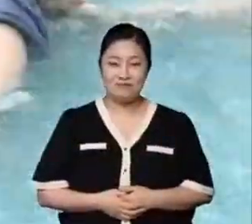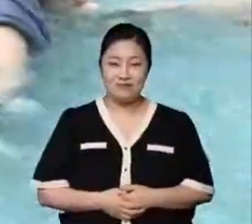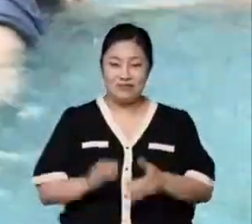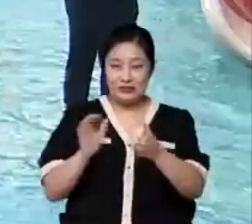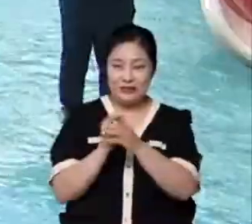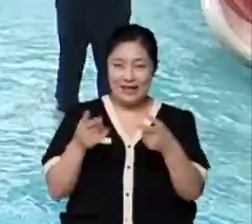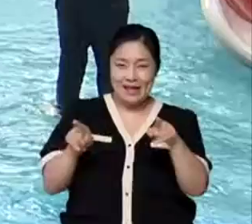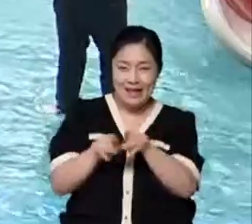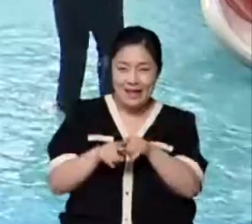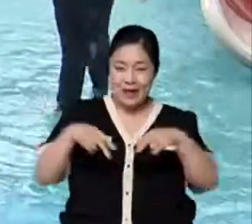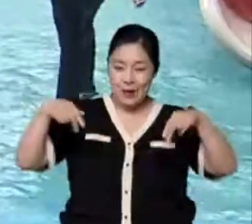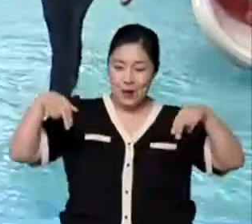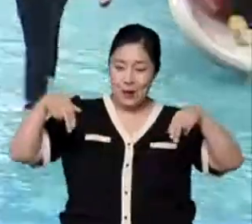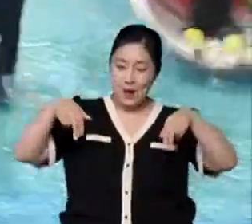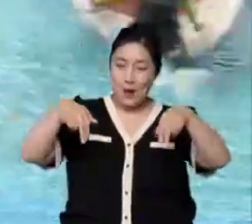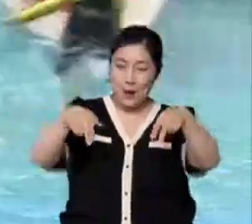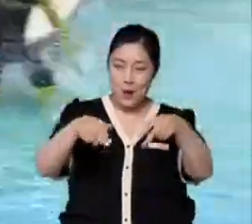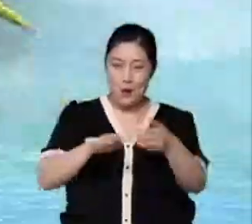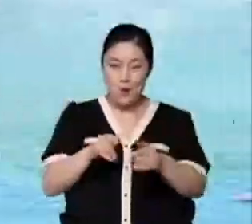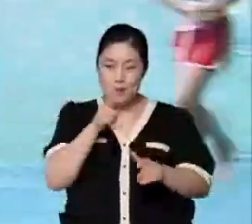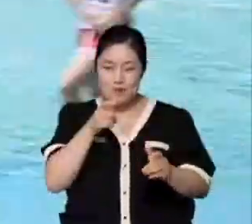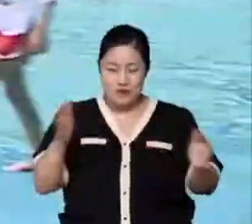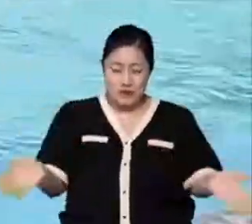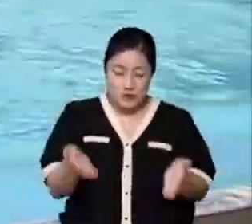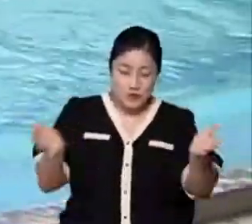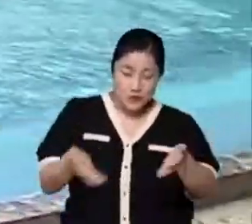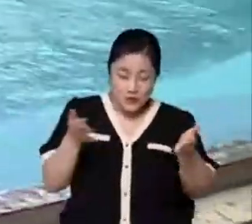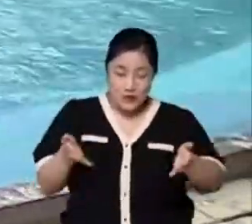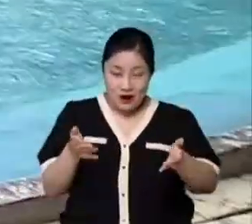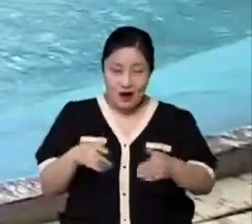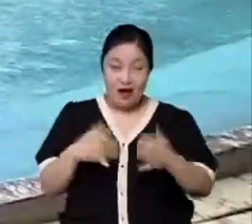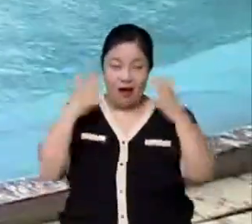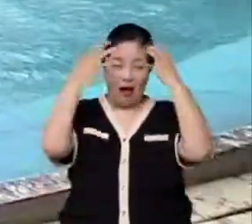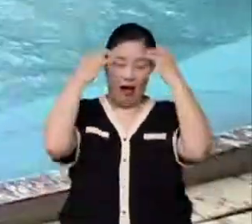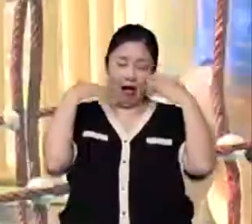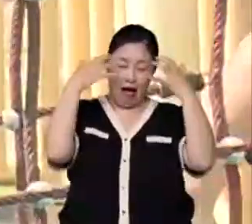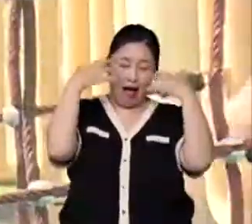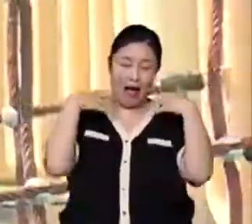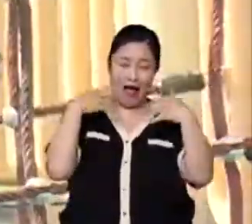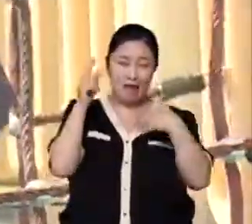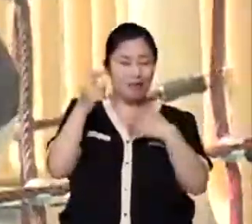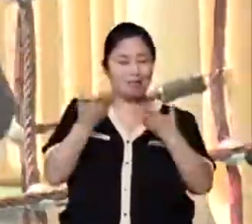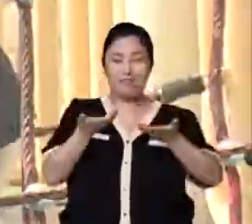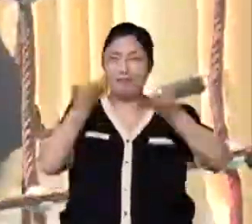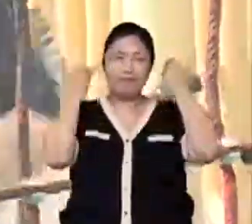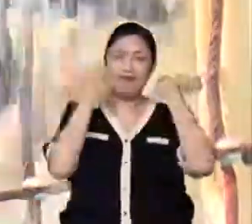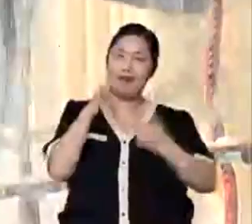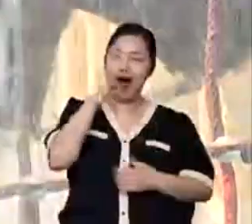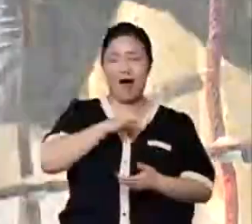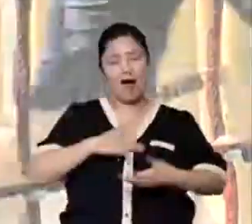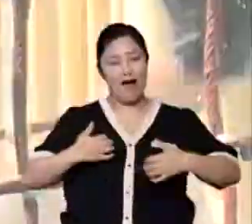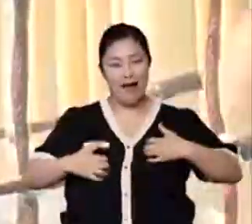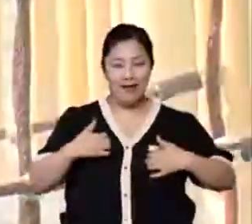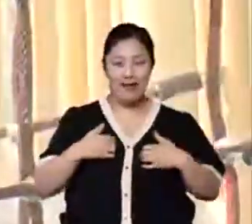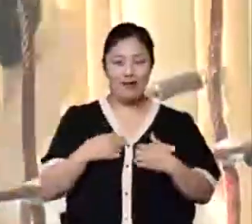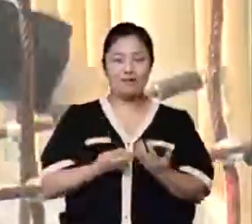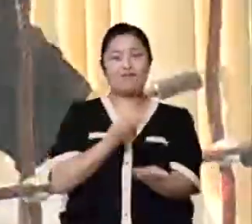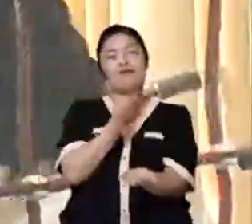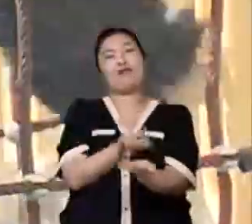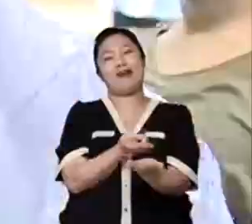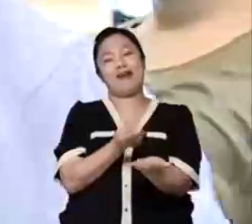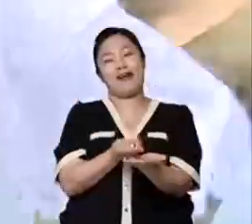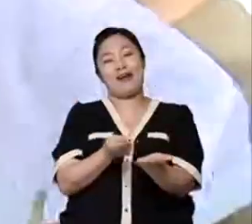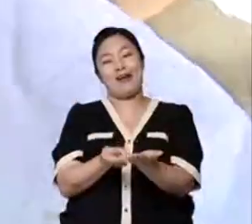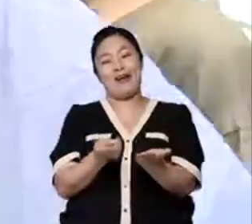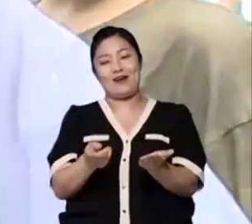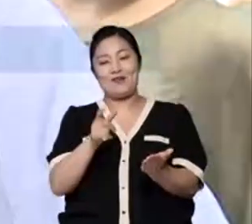친구들과 징검다리를 건너고 물장구를 치다 보니 찜통 더위도 어느새 잊혀집니다. 누워 있으면서